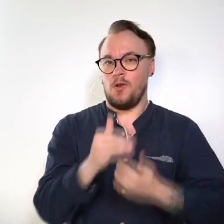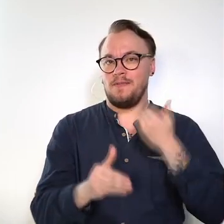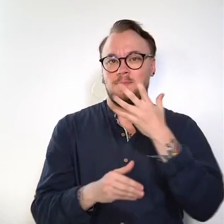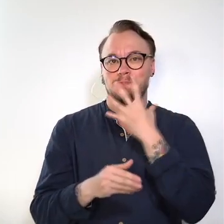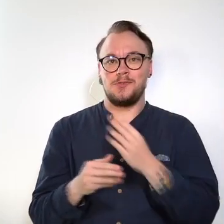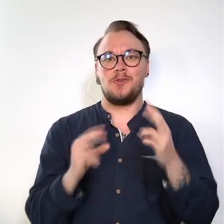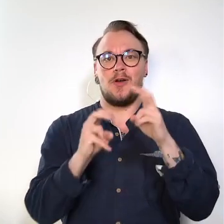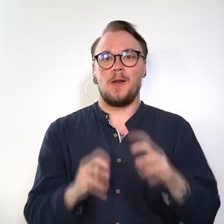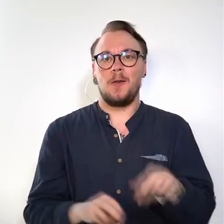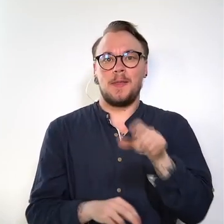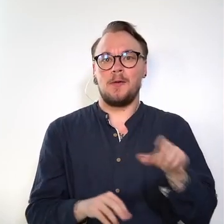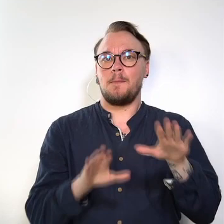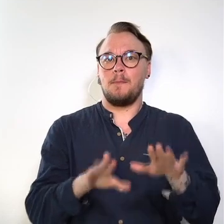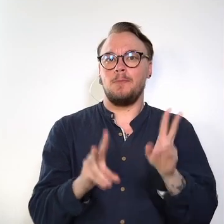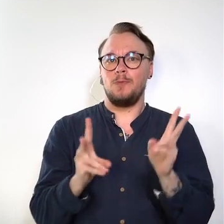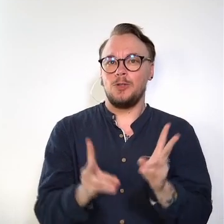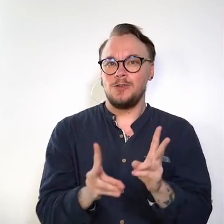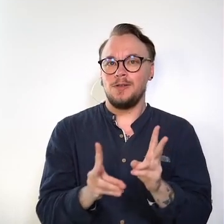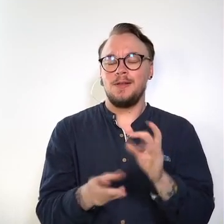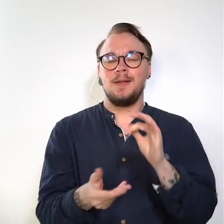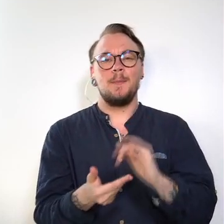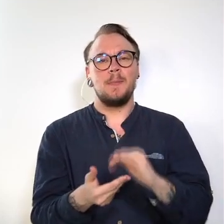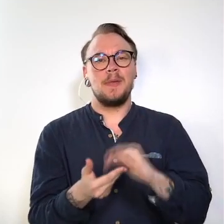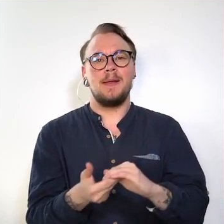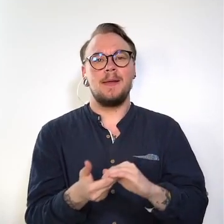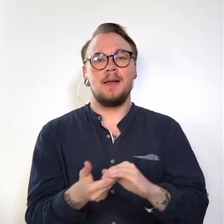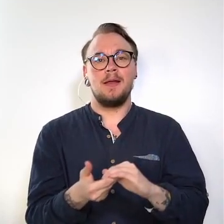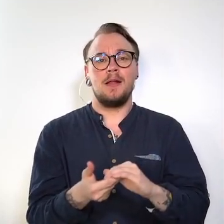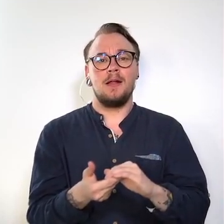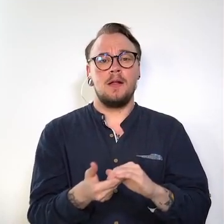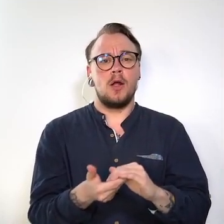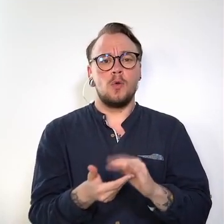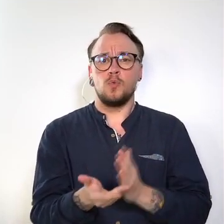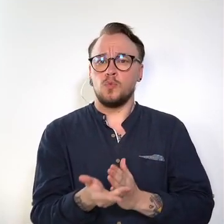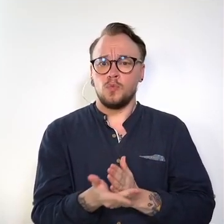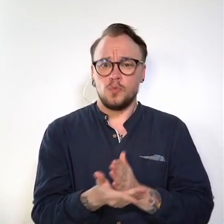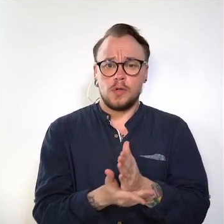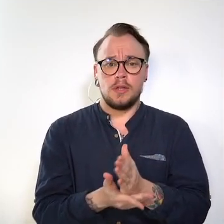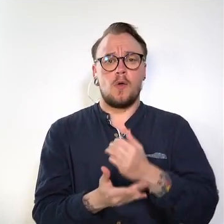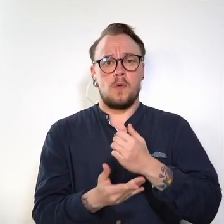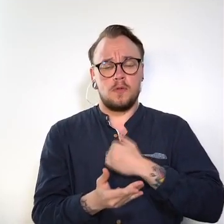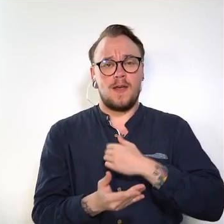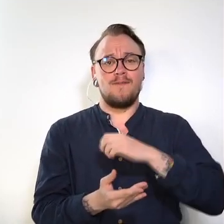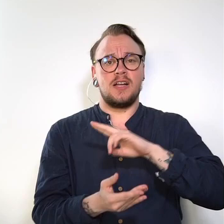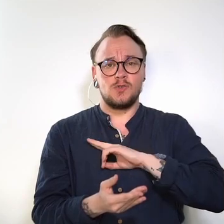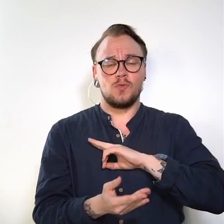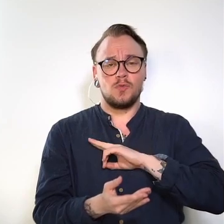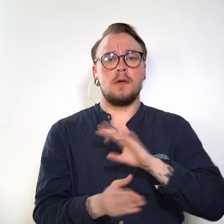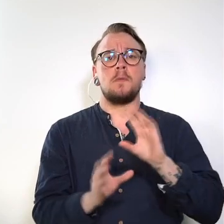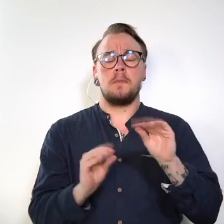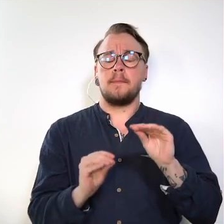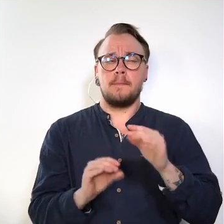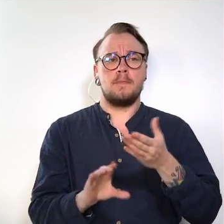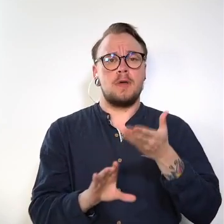se, että uskaltaako ja missä määrin psykoanalyytikko ottaa vastuuta siitä vanhasta käytännöstä ja pyytää